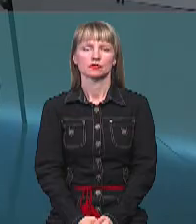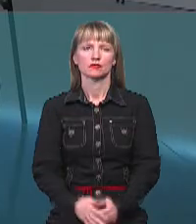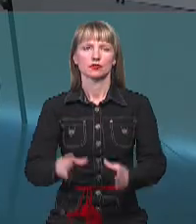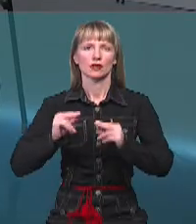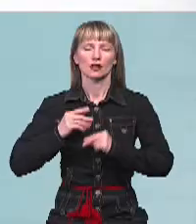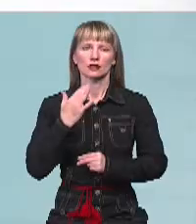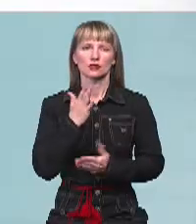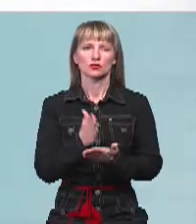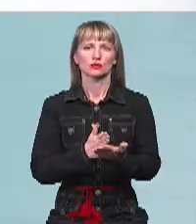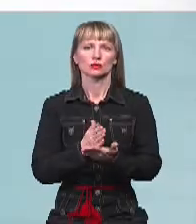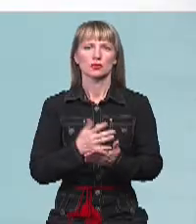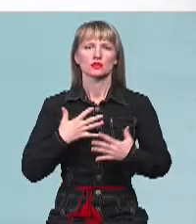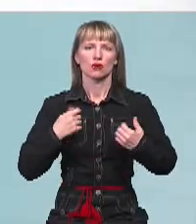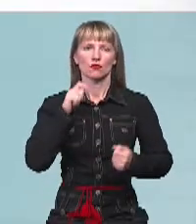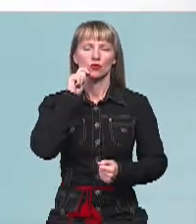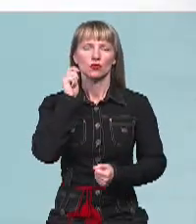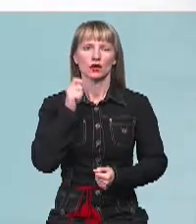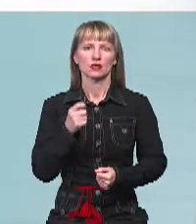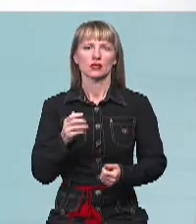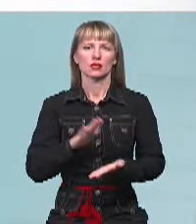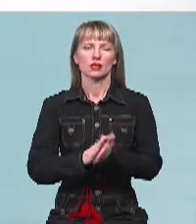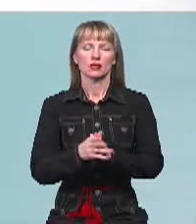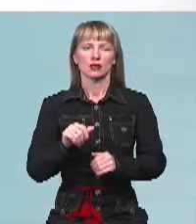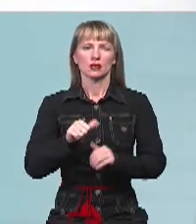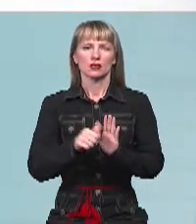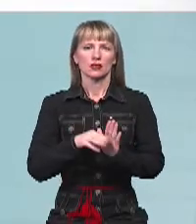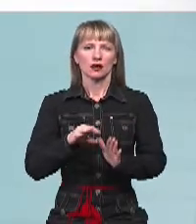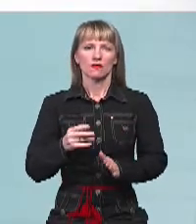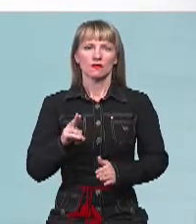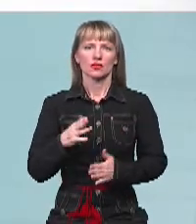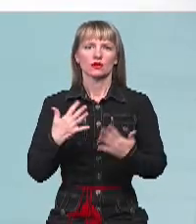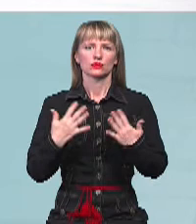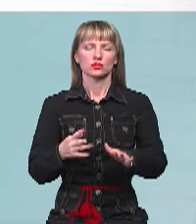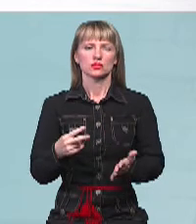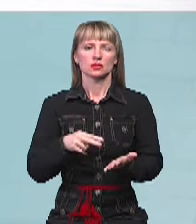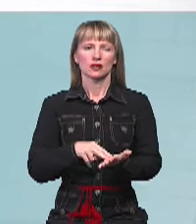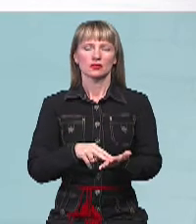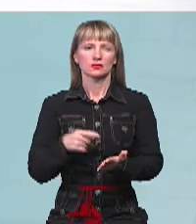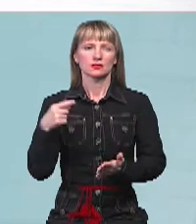Партнерами Національної служби здоров'я України станом на 16 травня вже стали